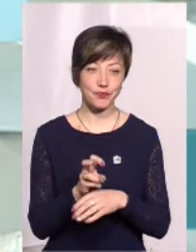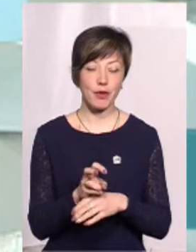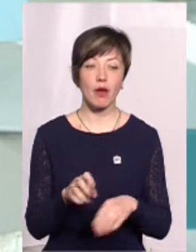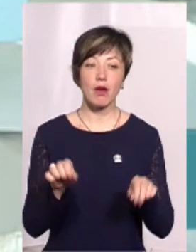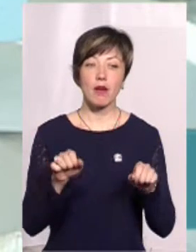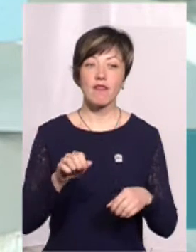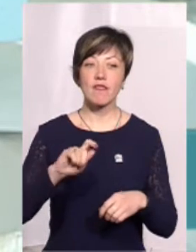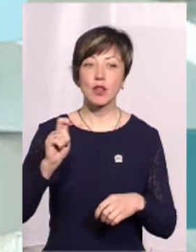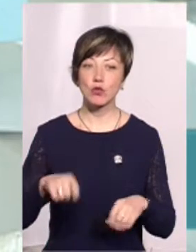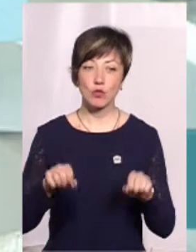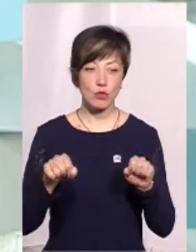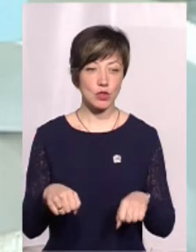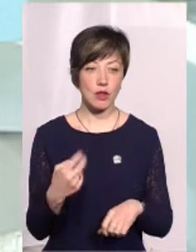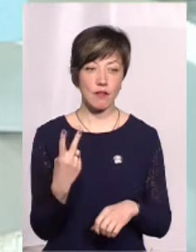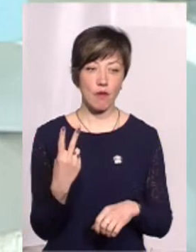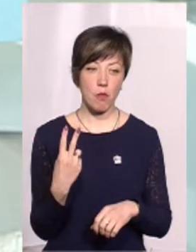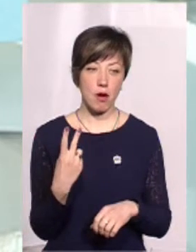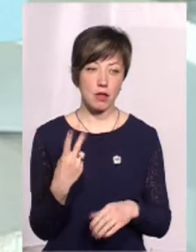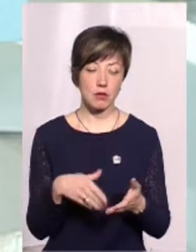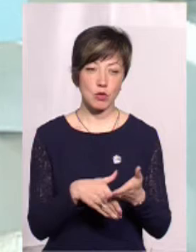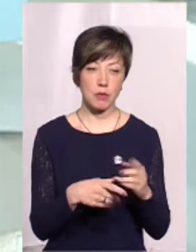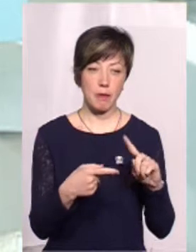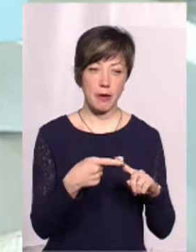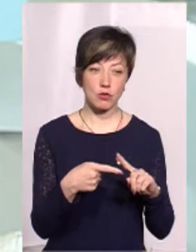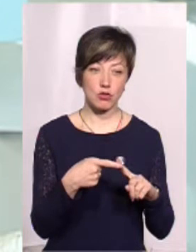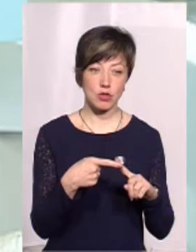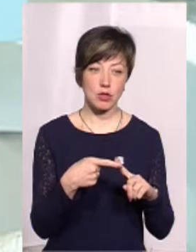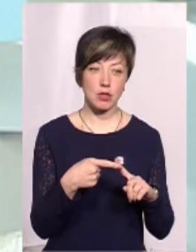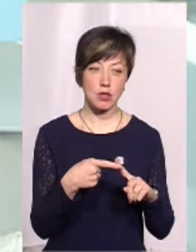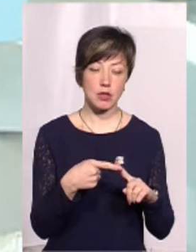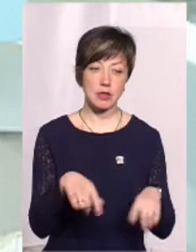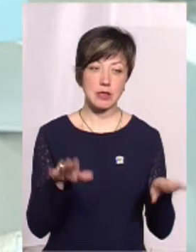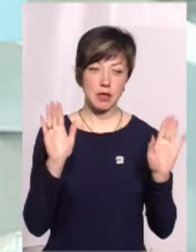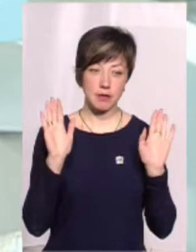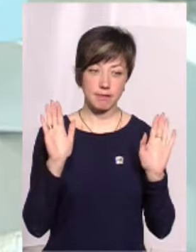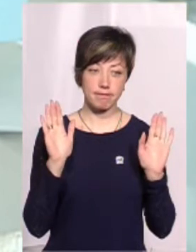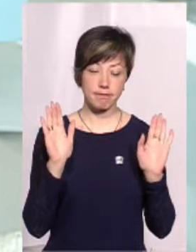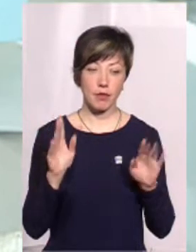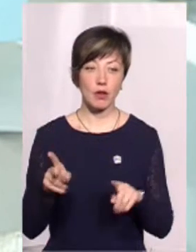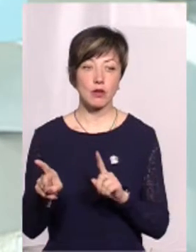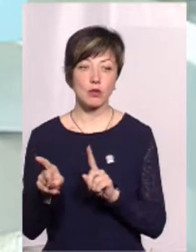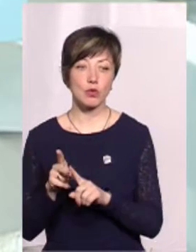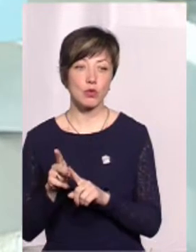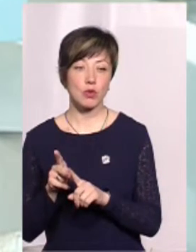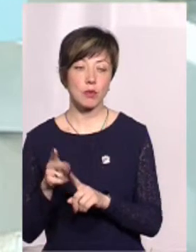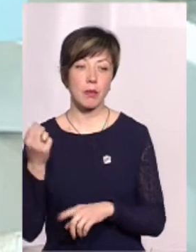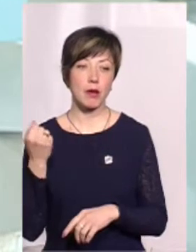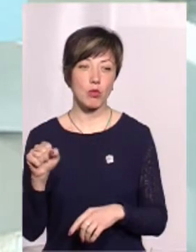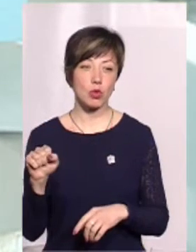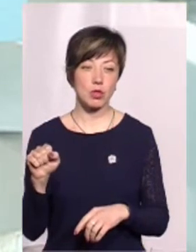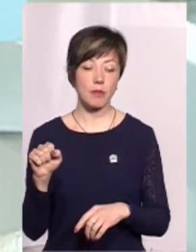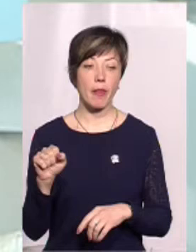війну можна закінчити всього-навсього двома способами. Перший спосіб – підняти руки і здатися. Другий спосіб –